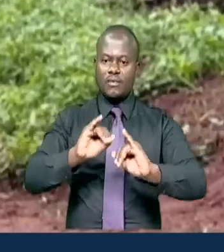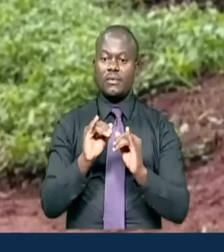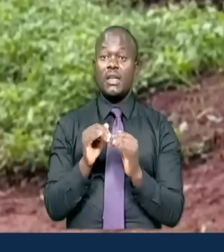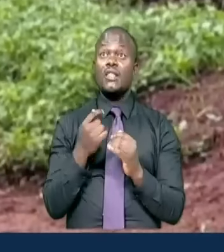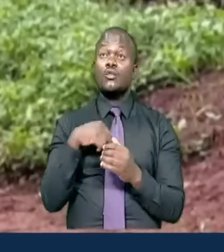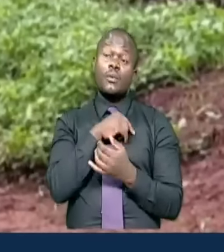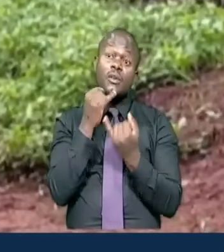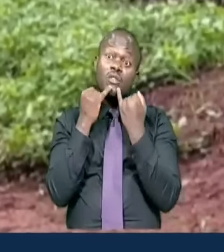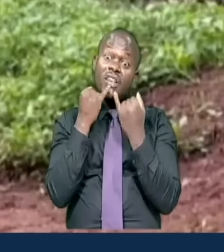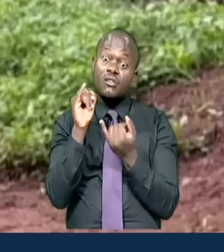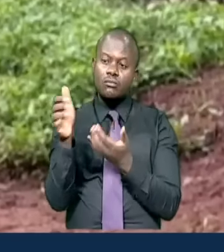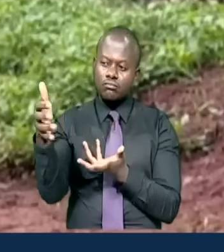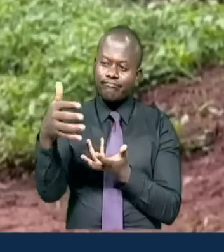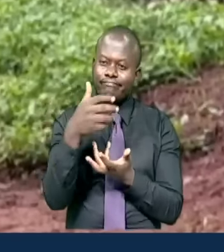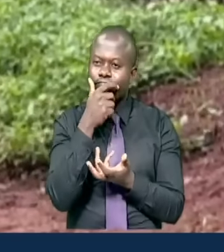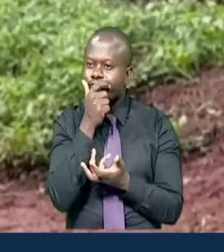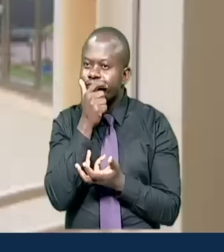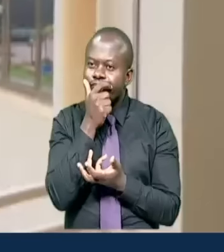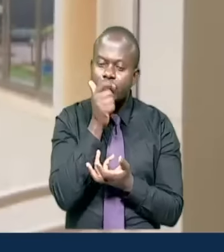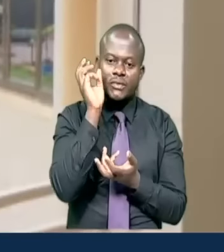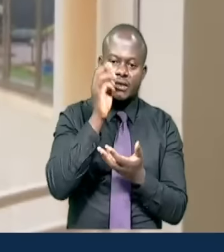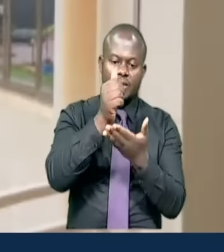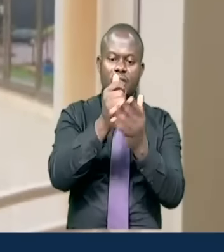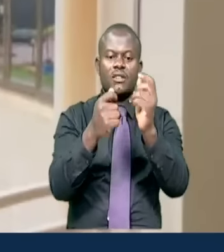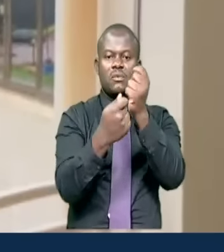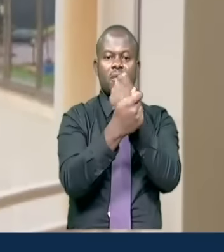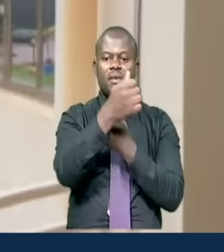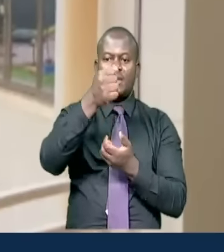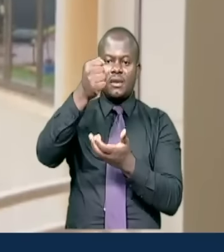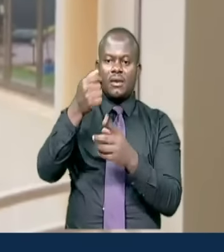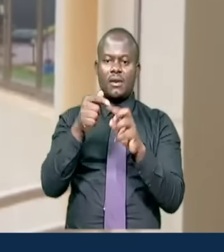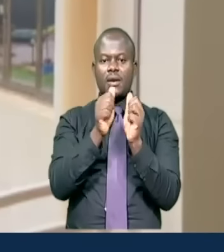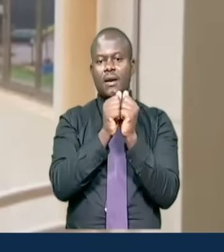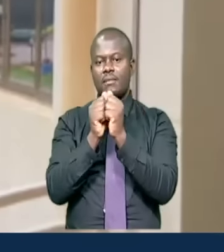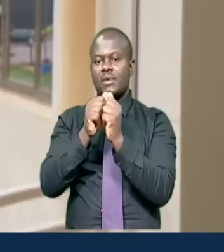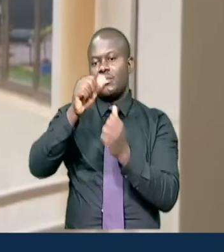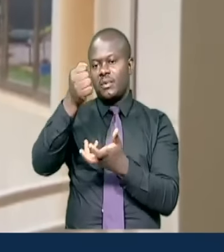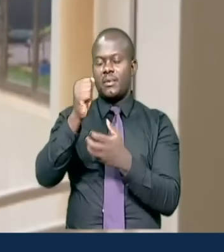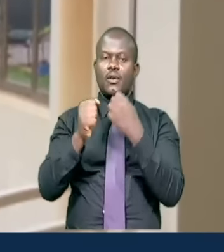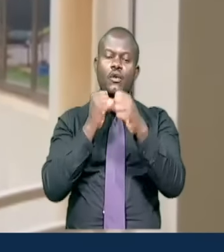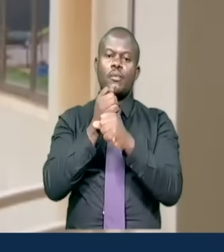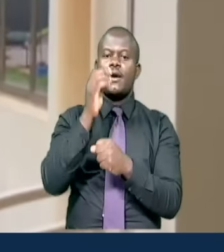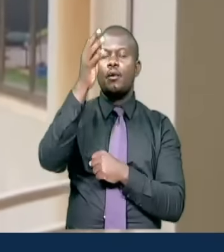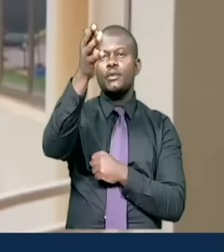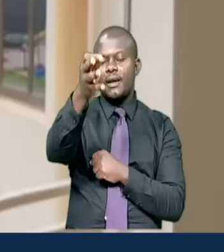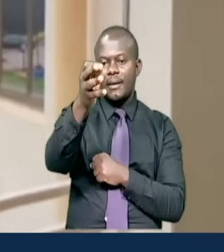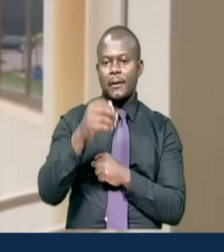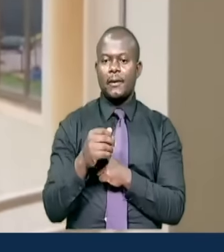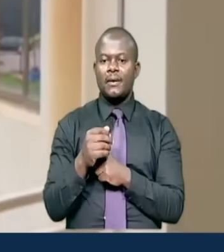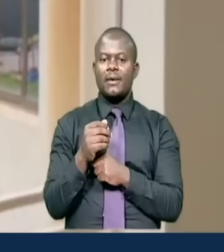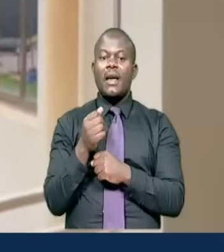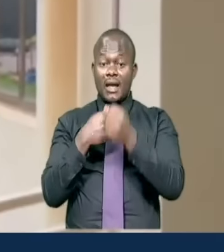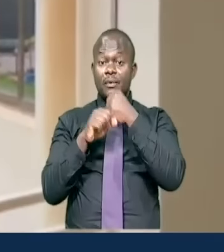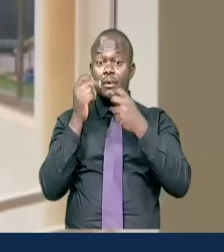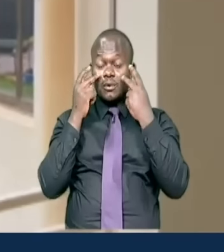twaje kureba azadufasha, yaba mu ivugururwa ry'ingengo y'imari, yaba no mu ngengo y'imari y'umwaka ukurikiyeho, n'ibikorwa